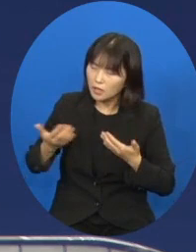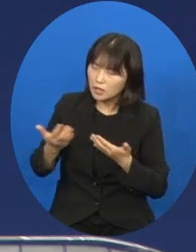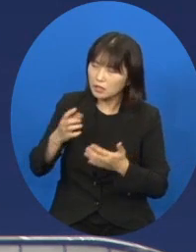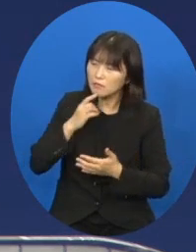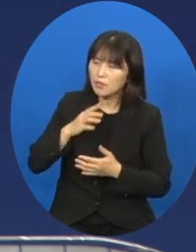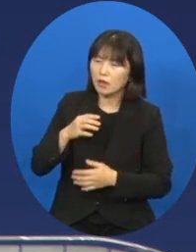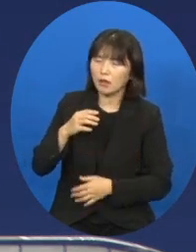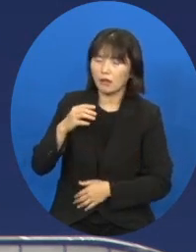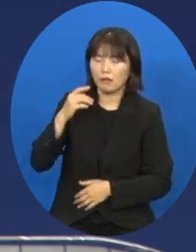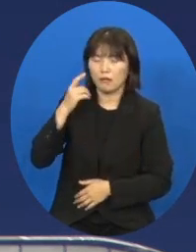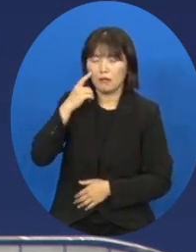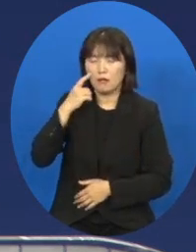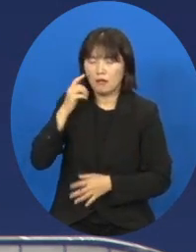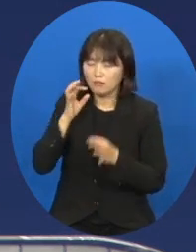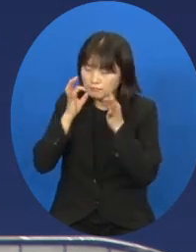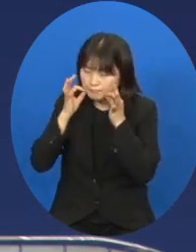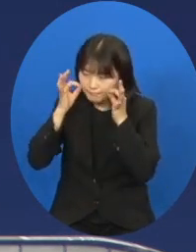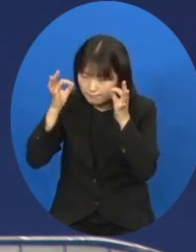그렇게 한번 해보겠습니다.